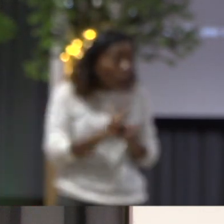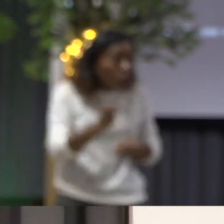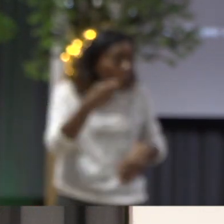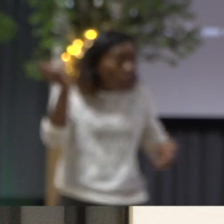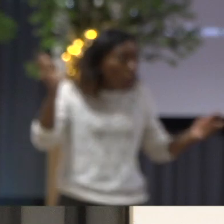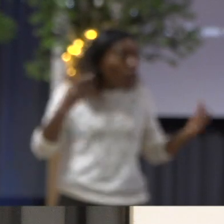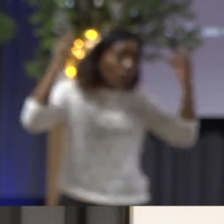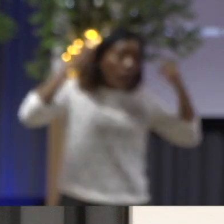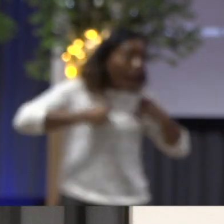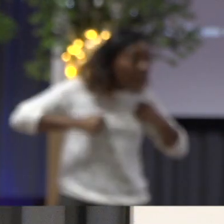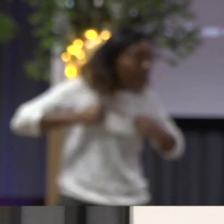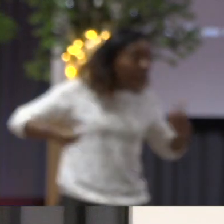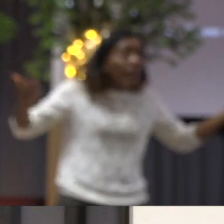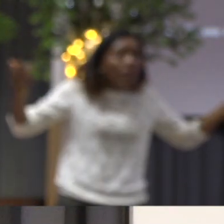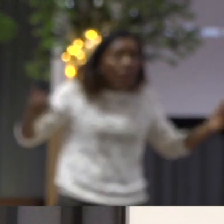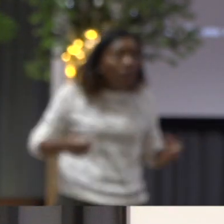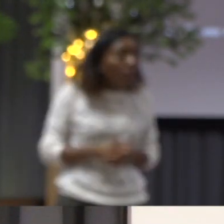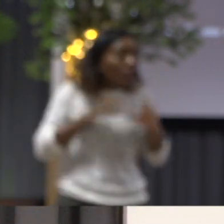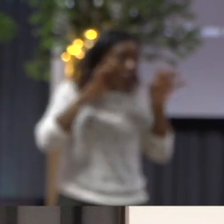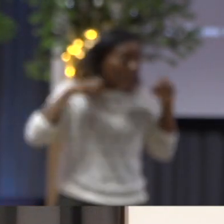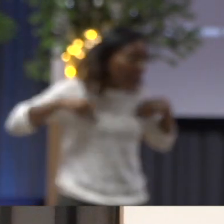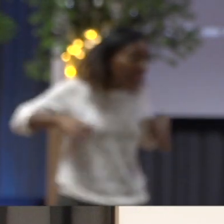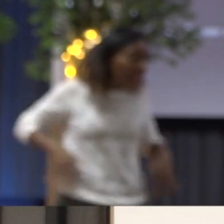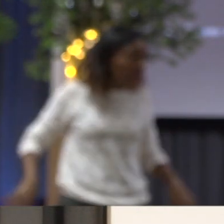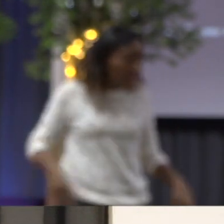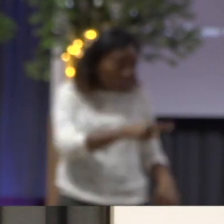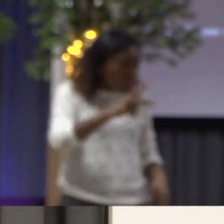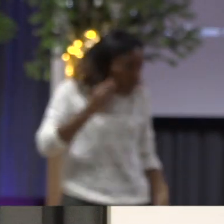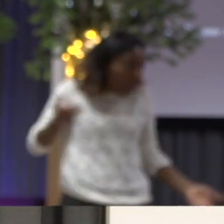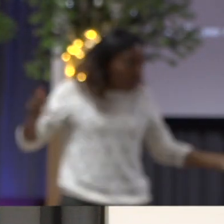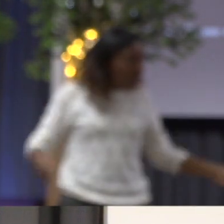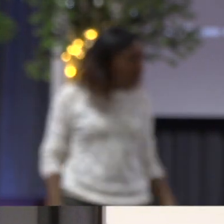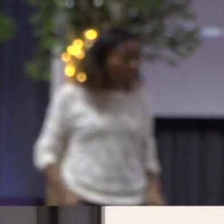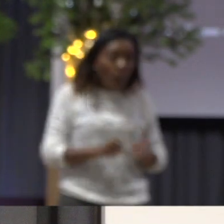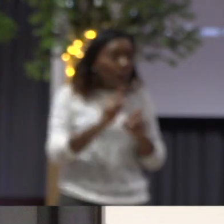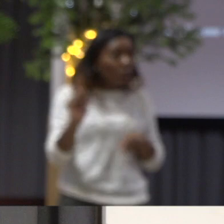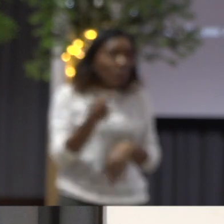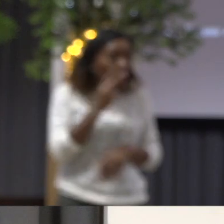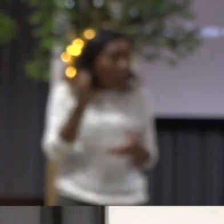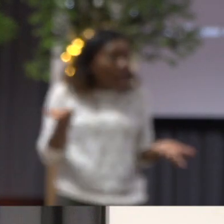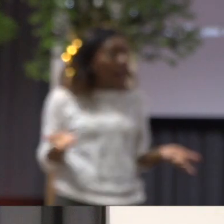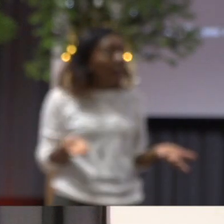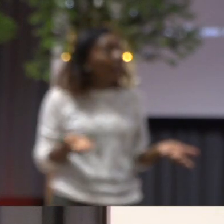Tu te douches, tu transpires. Tu es un être humain.